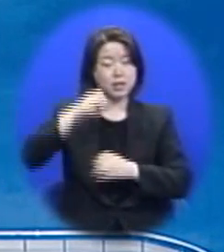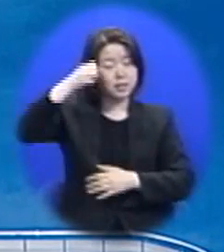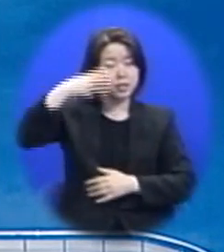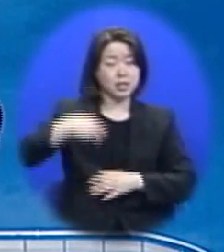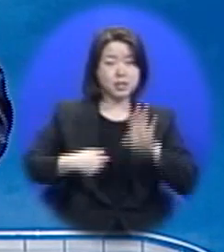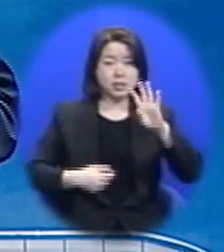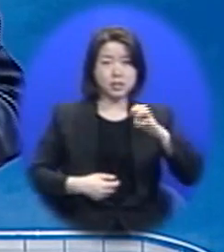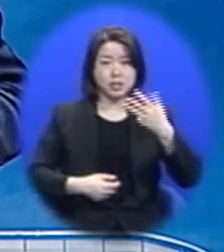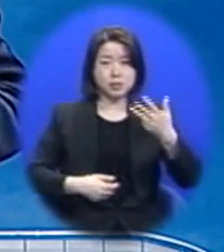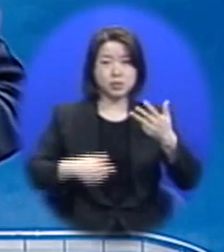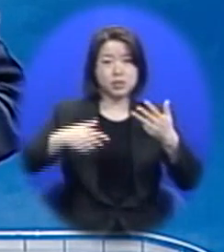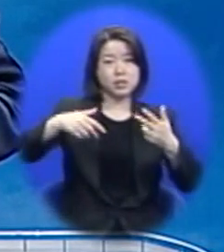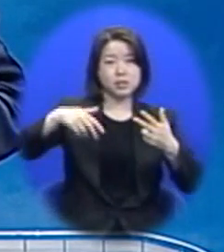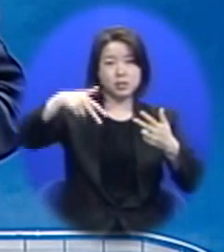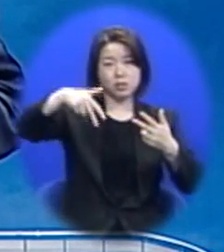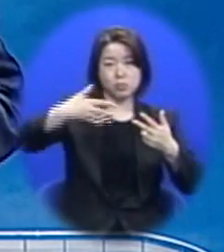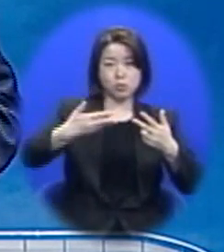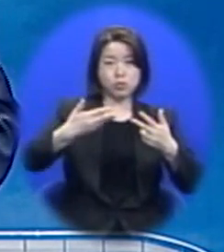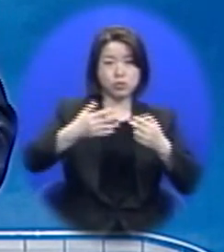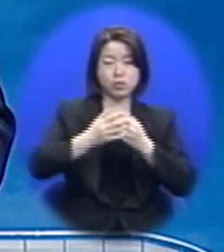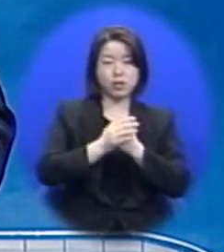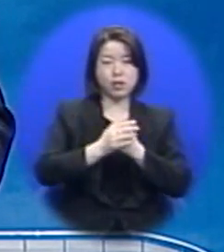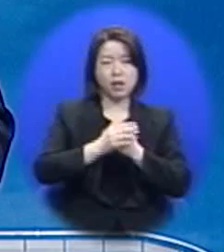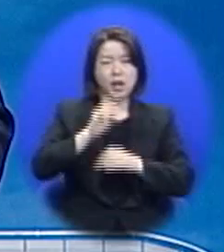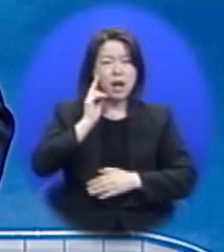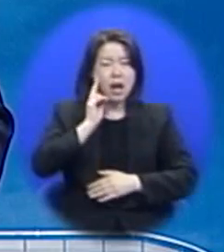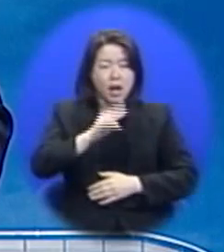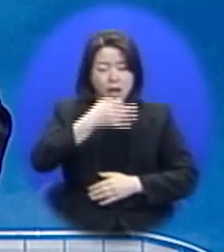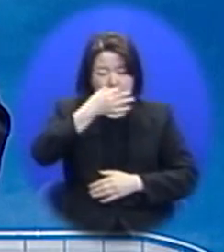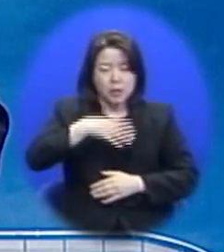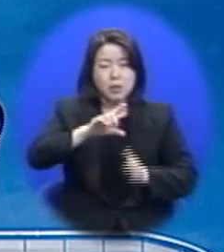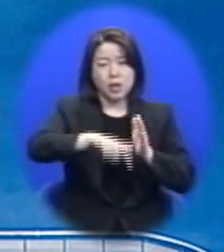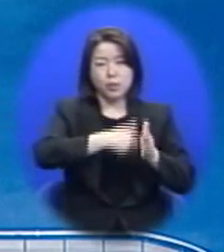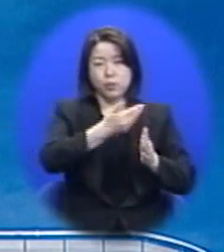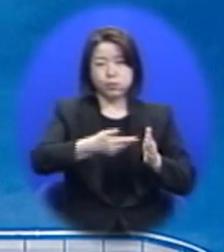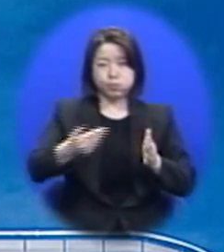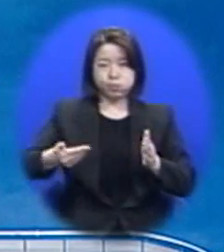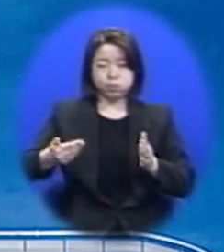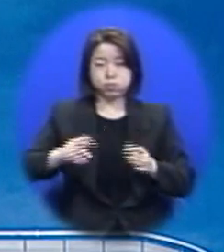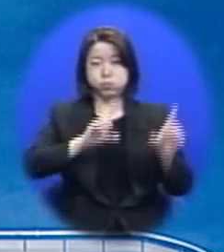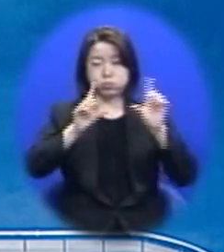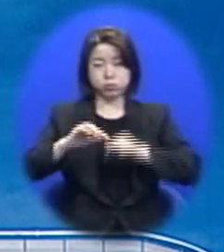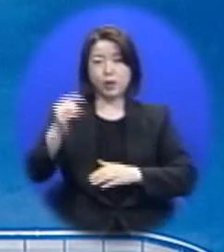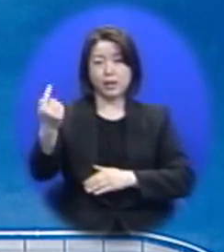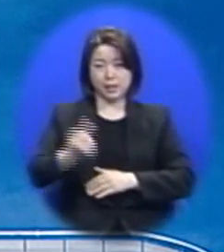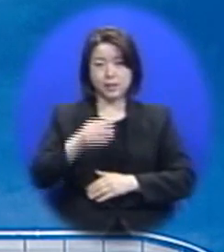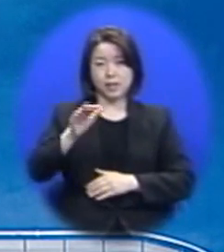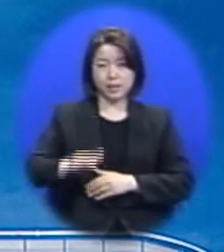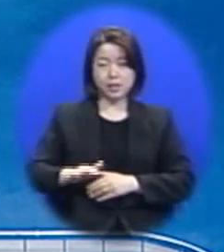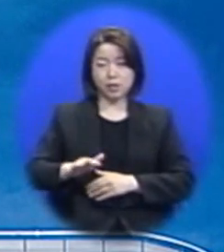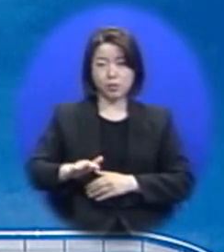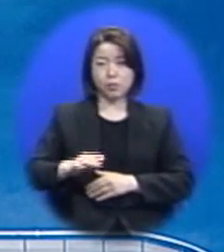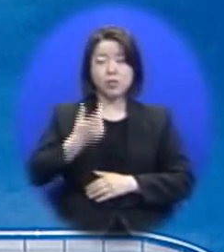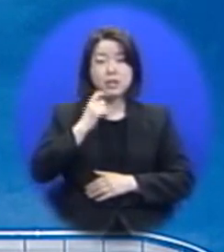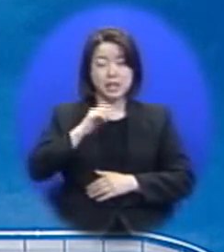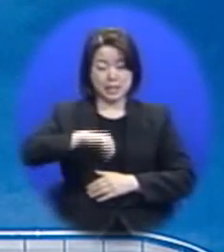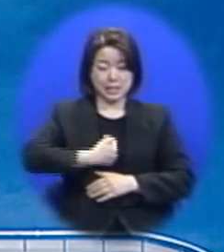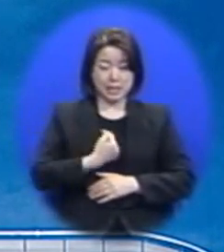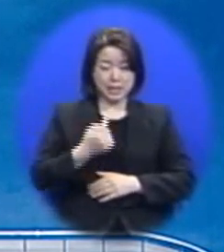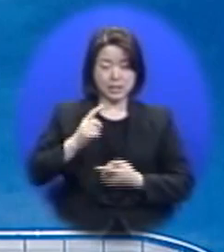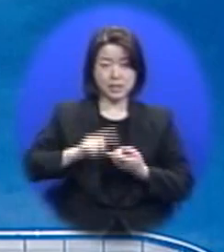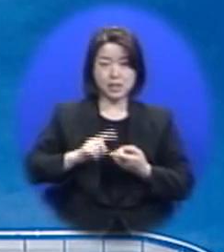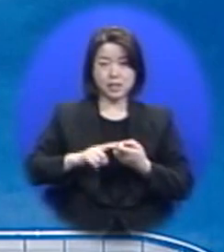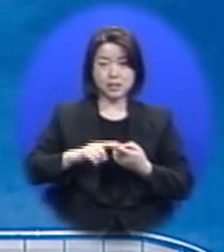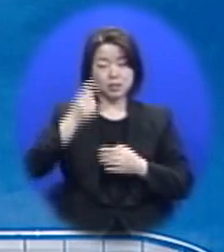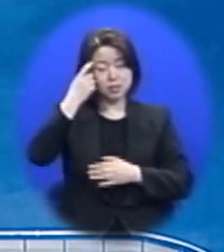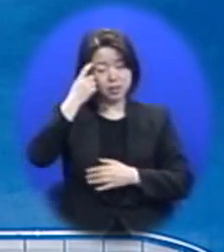47장 9절에 험악한 세월을 보냈었나이다. 이게 야곱이 자기 자신에 대해서 가지고 있는 생각이었어요.